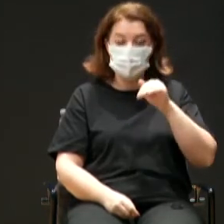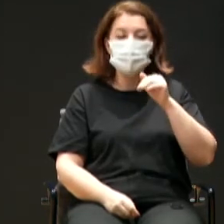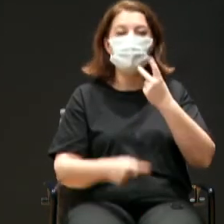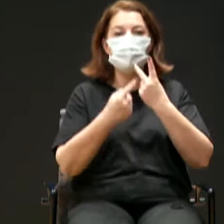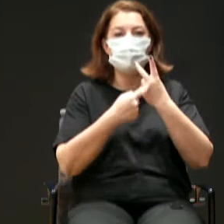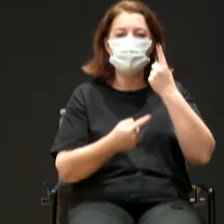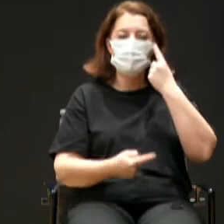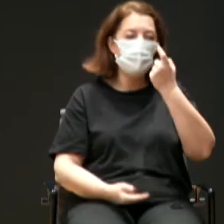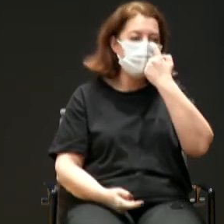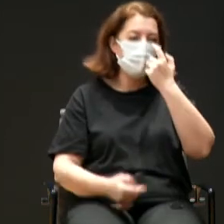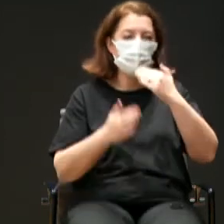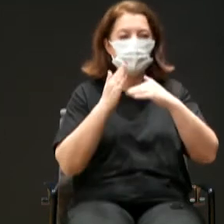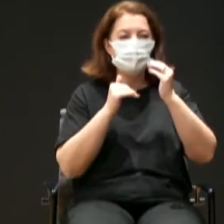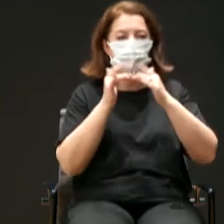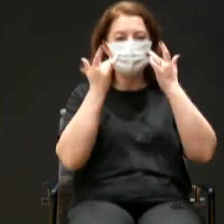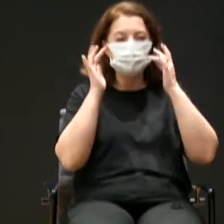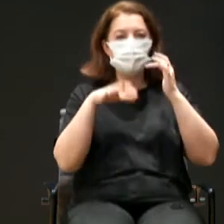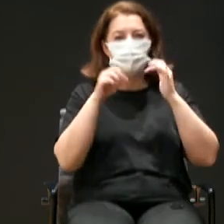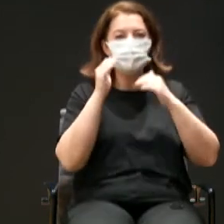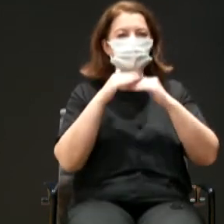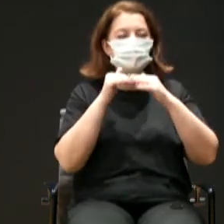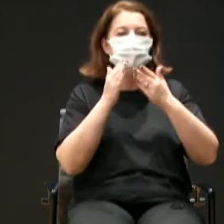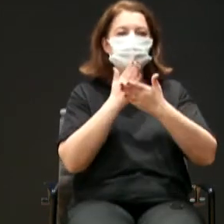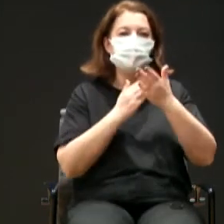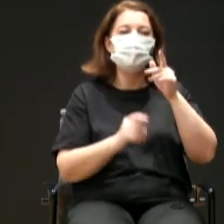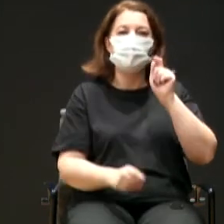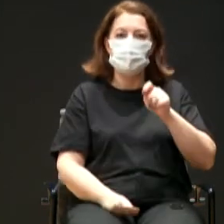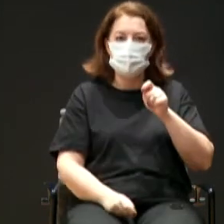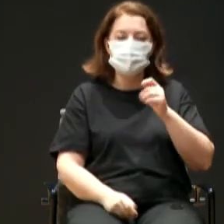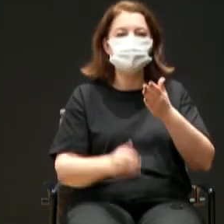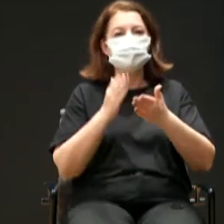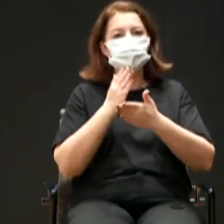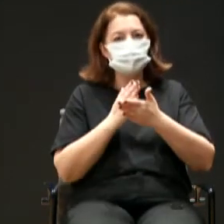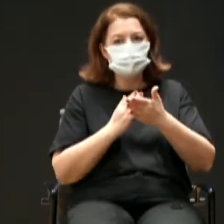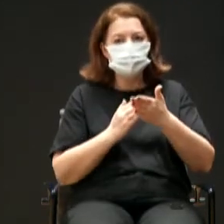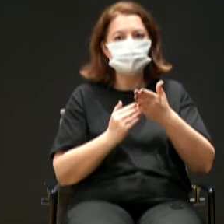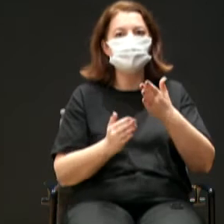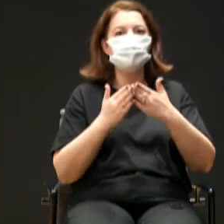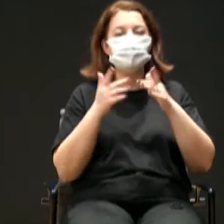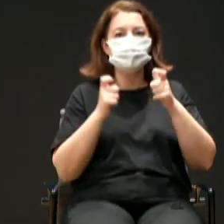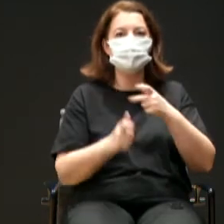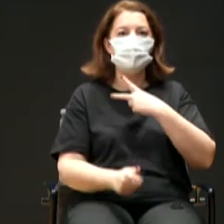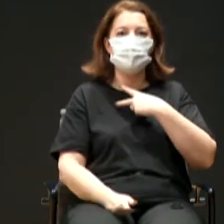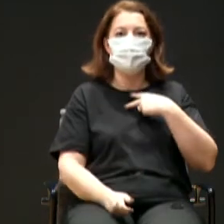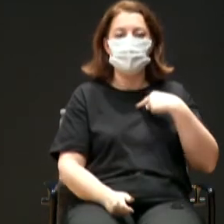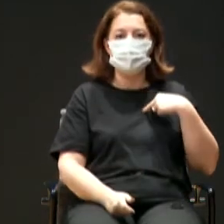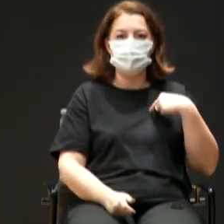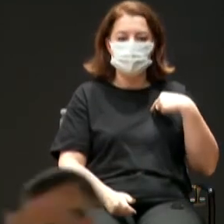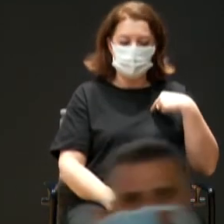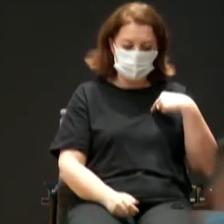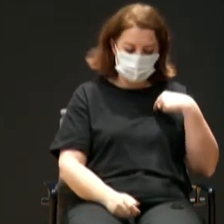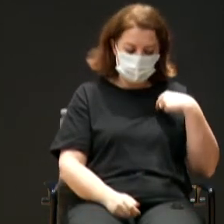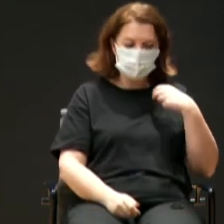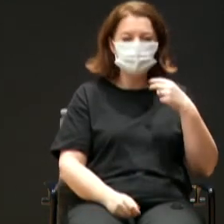Yakuplu'nun kaba inşaatını, yani o kültür merkezi inşaatının yarısını yapıyoruz. Yarısını Büyükşehir Belediyesi'ne,